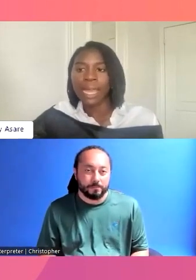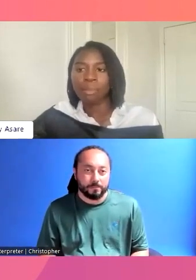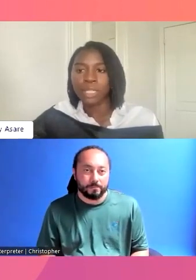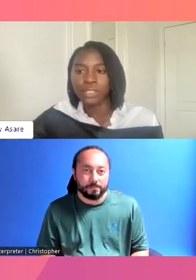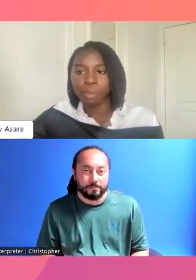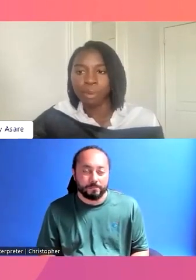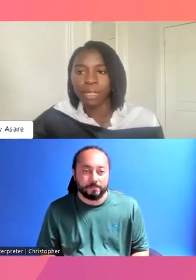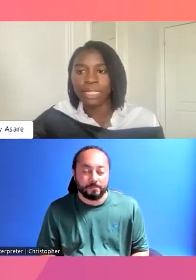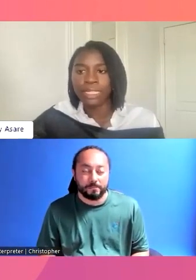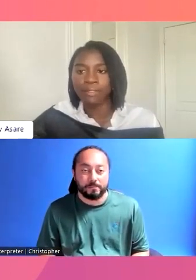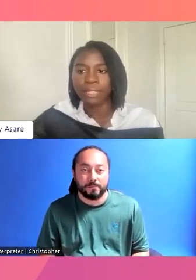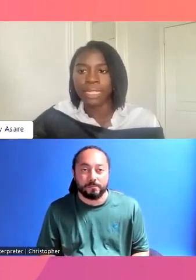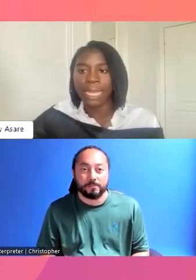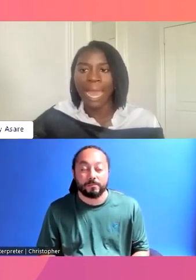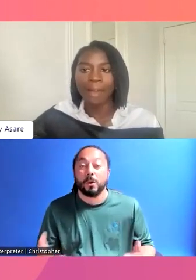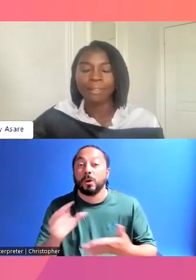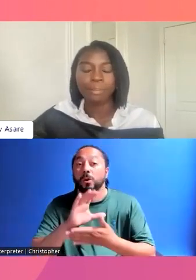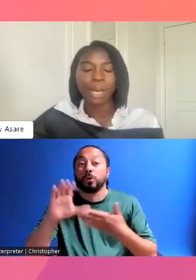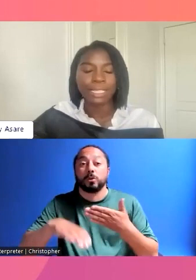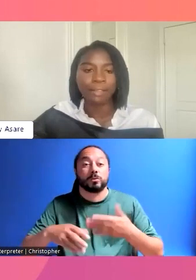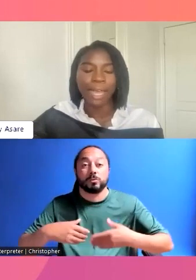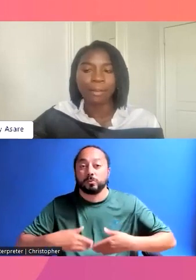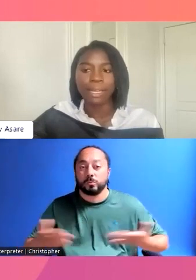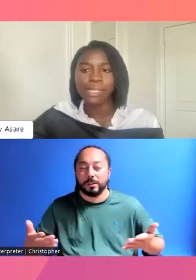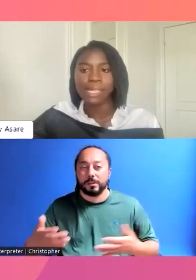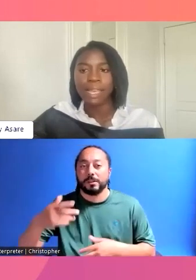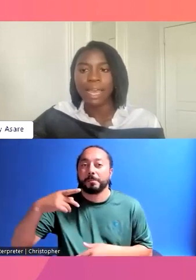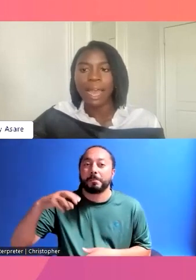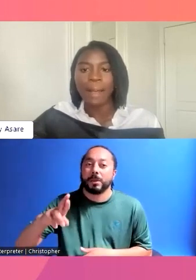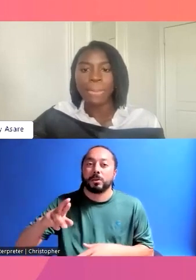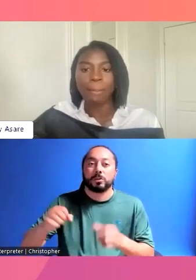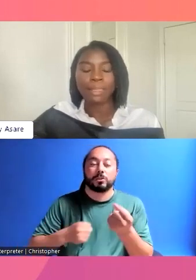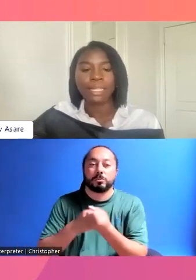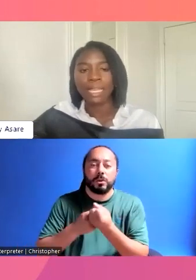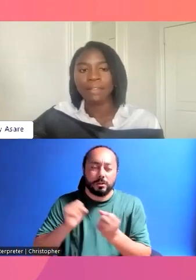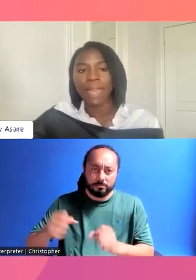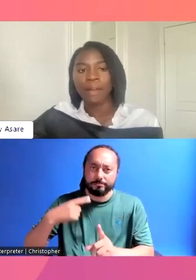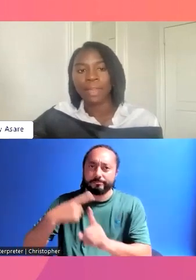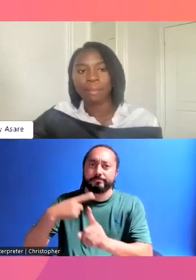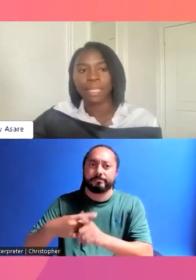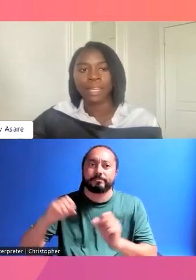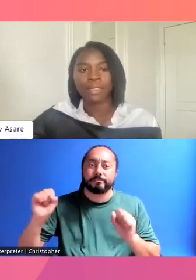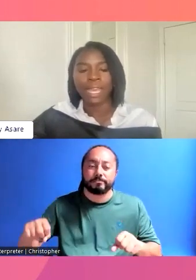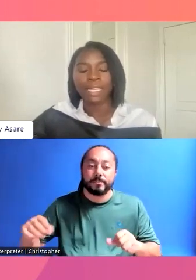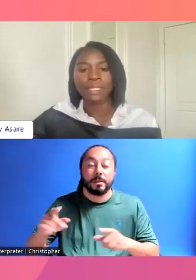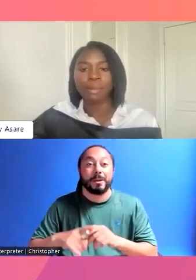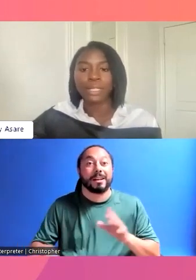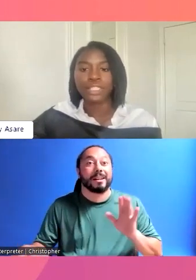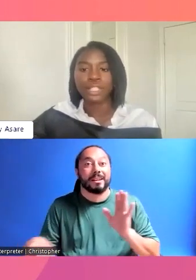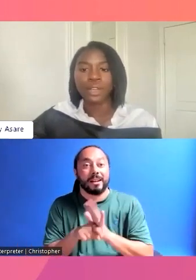ayant ayant eu des traumatismes cérébraux. Donc, les soutiens par les pairs peuvent être